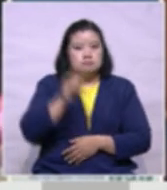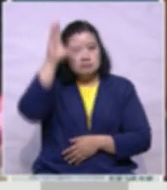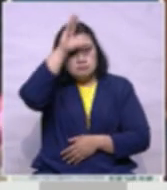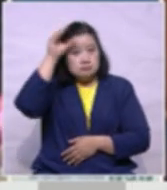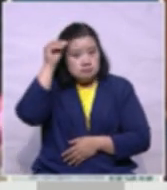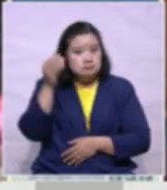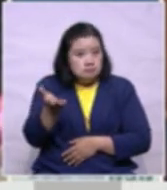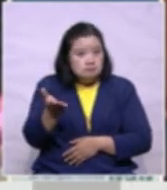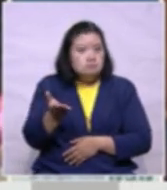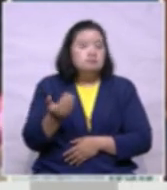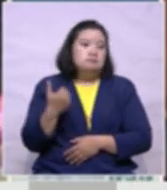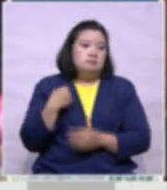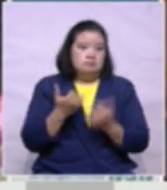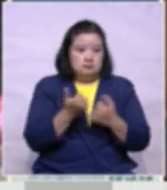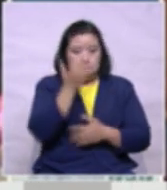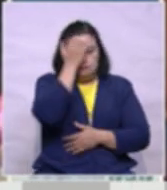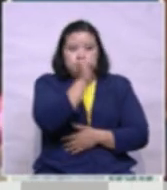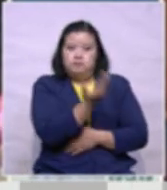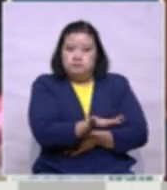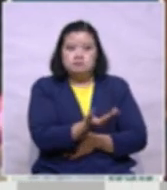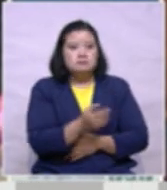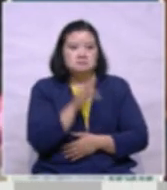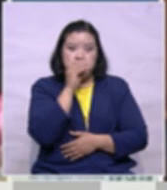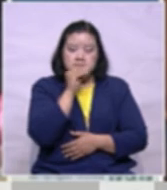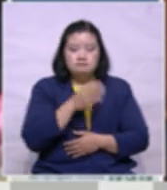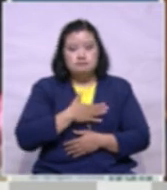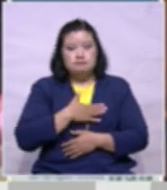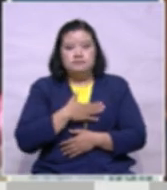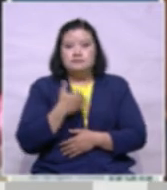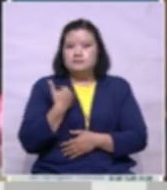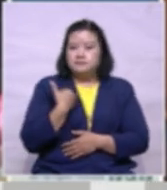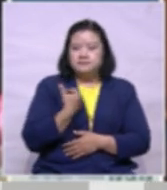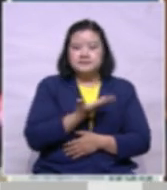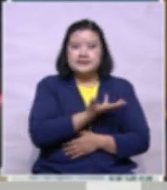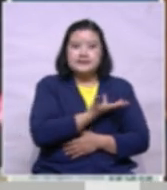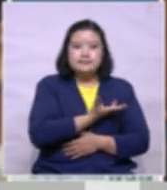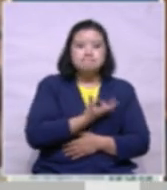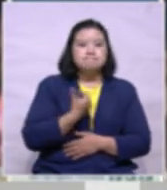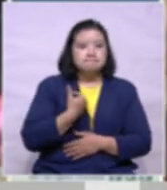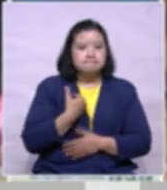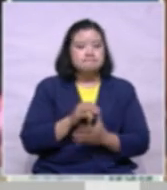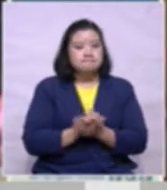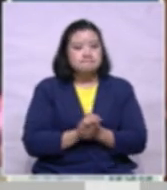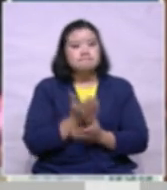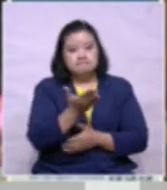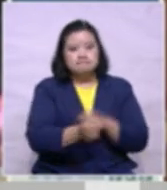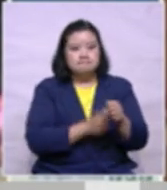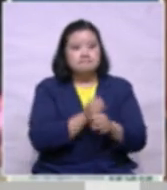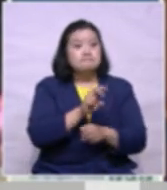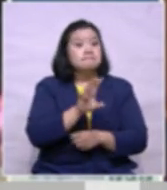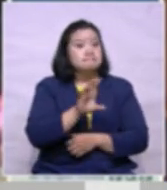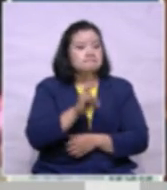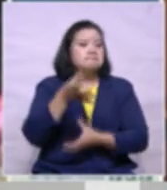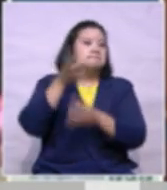ำผึ้งของฝ่ายประชาธิปไตย แต่เมื่อวานในประเด็นซึ่งเกี่ยวกับการยึดอำนาจในปี57อันนี้อาจจะไม่อาบน้ำผึ้งอันนี้มาแบบสดๆเลย